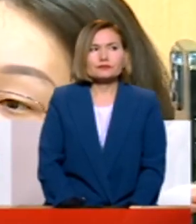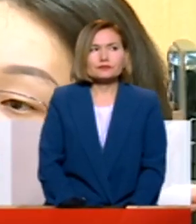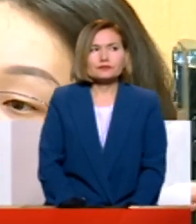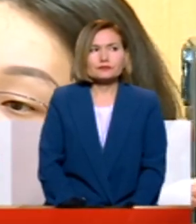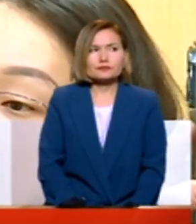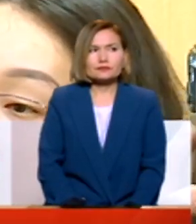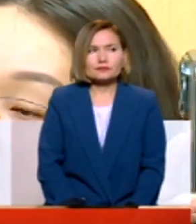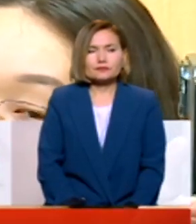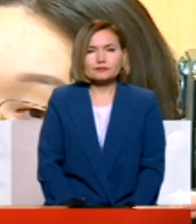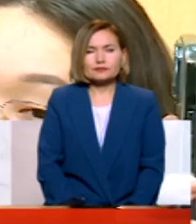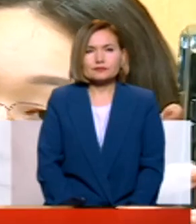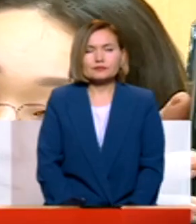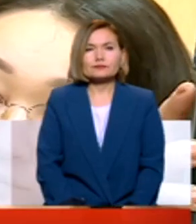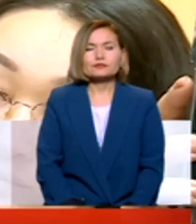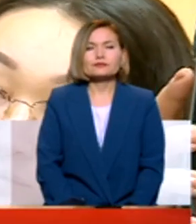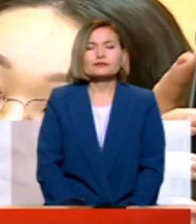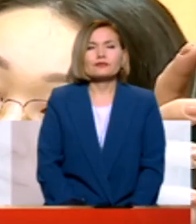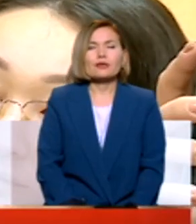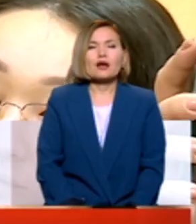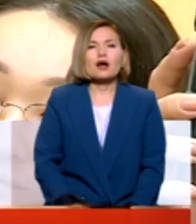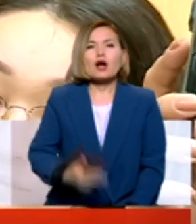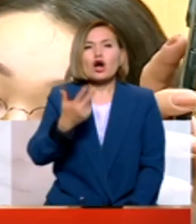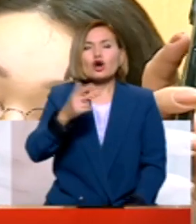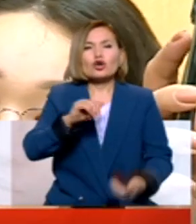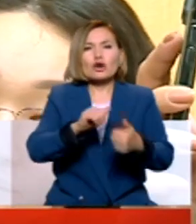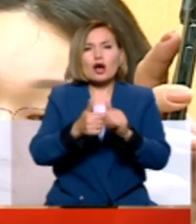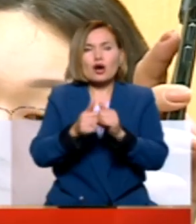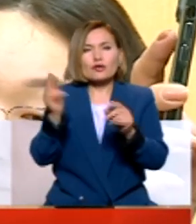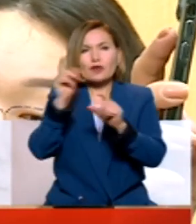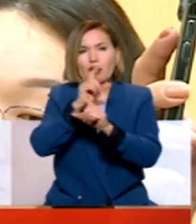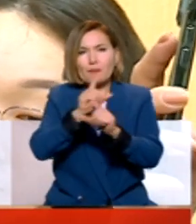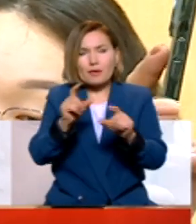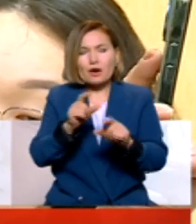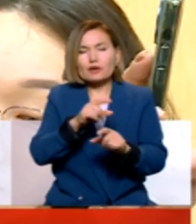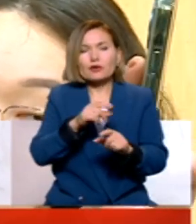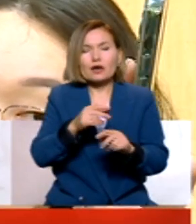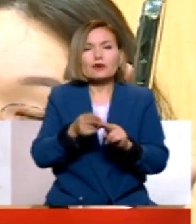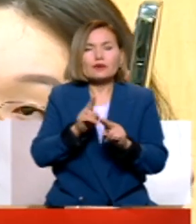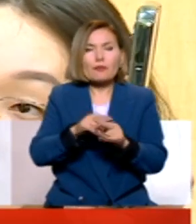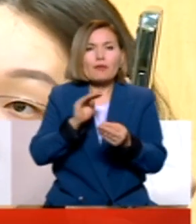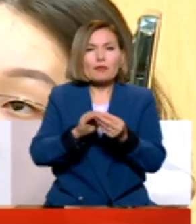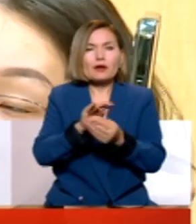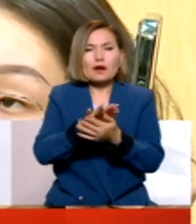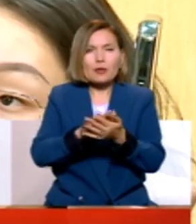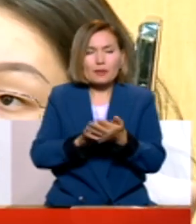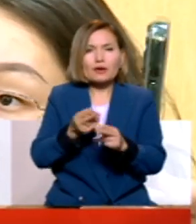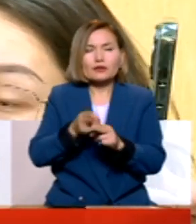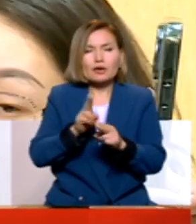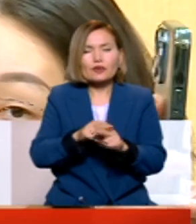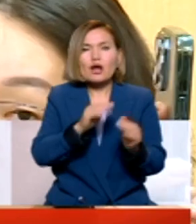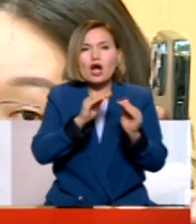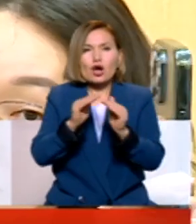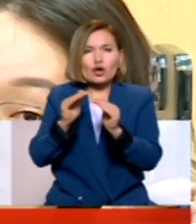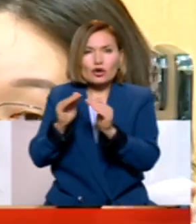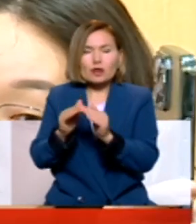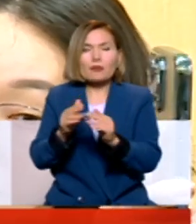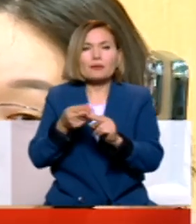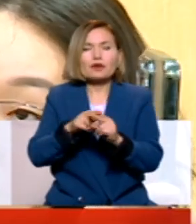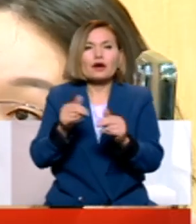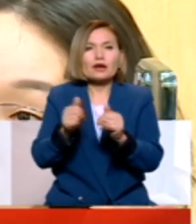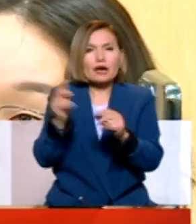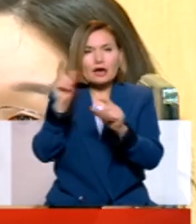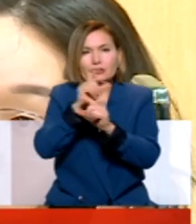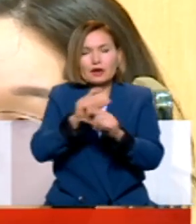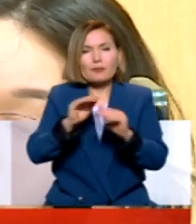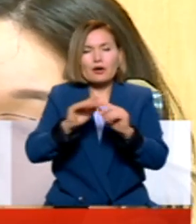На определенные объекты была направлена специально. Үш ауысымда оқытатын мектептердің саны айтарлықтай азаймады. Ал дайын әлеуметтік инфрақұрылымы жоқ жерлерде тұрғын үй